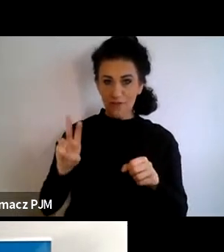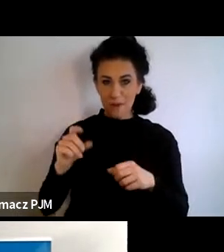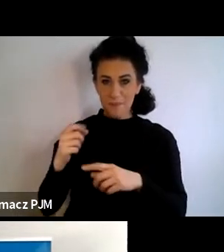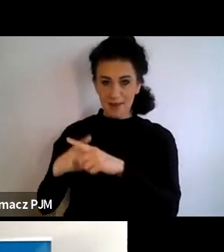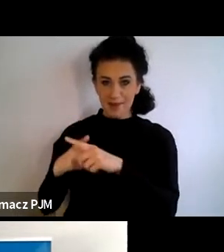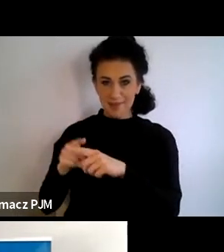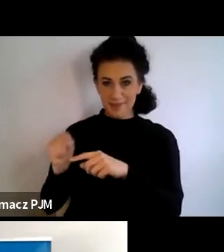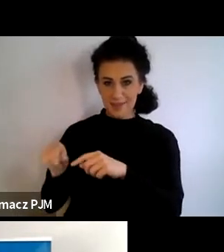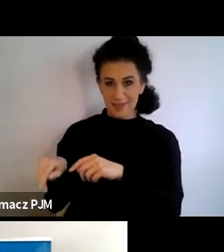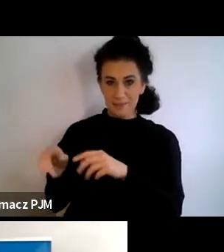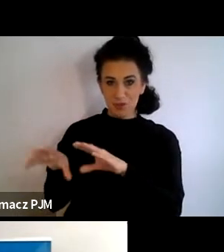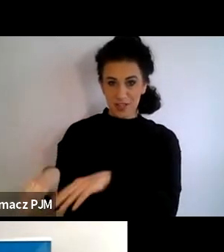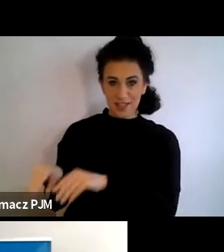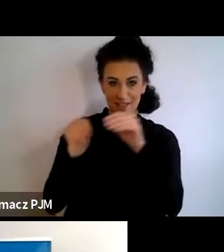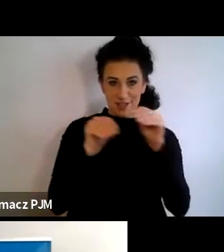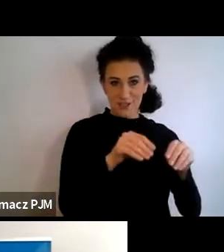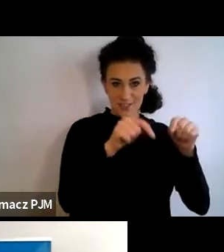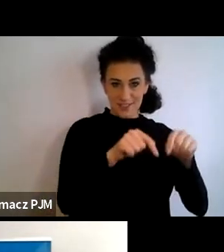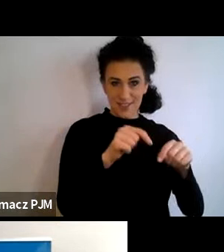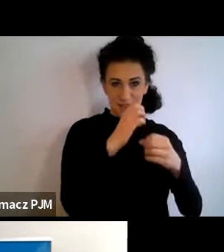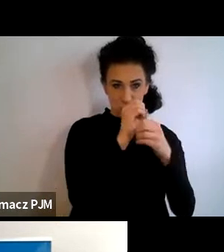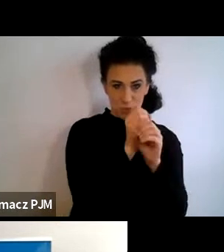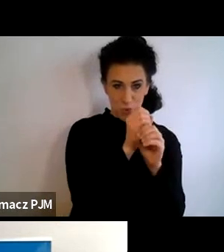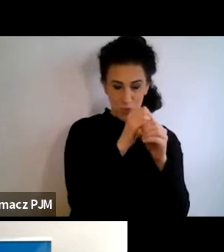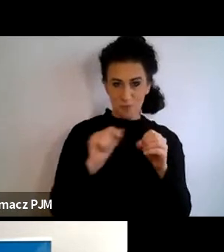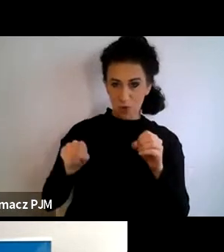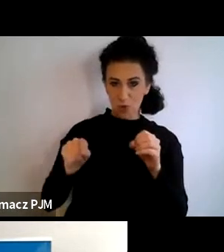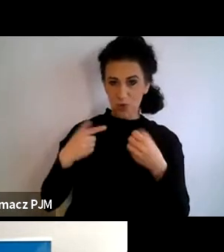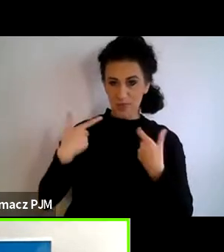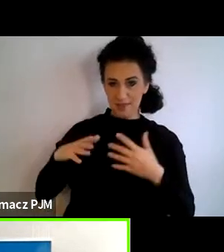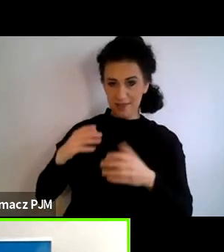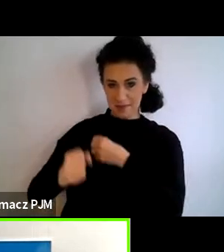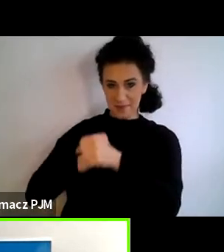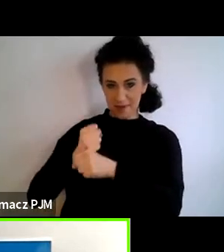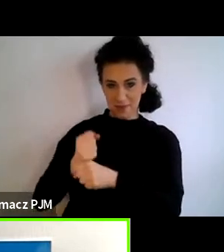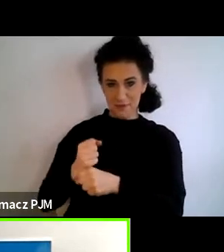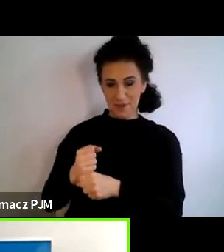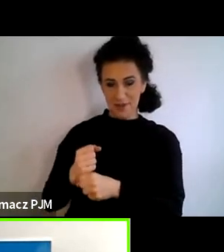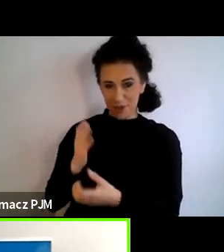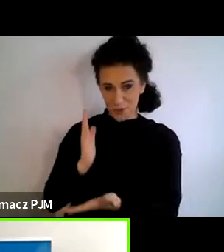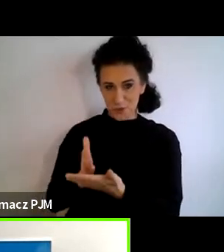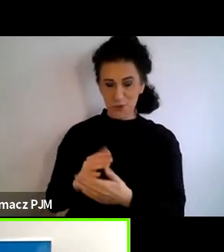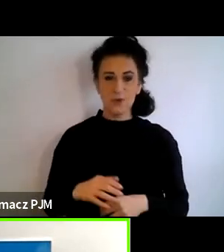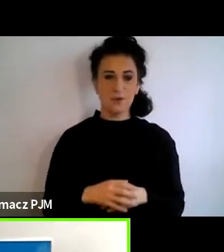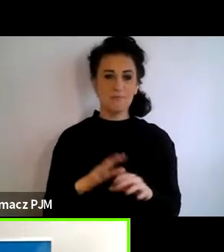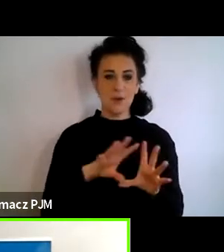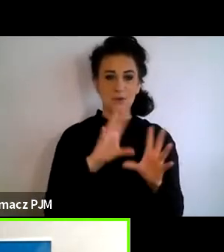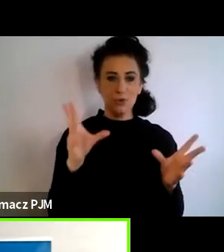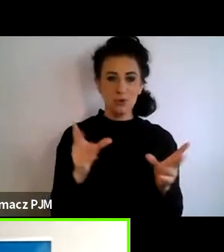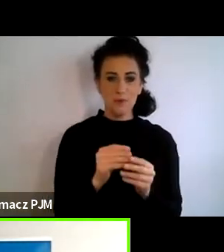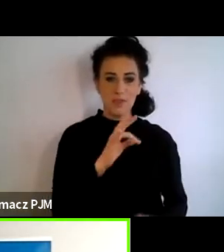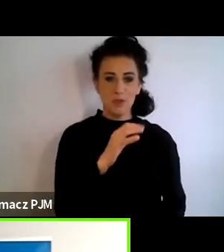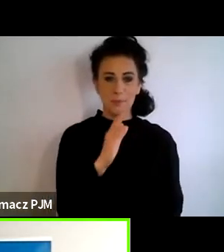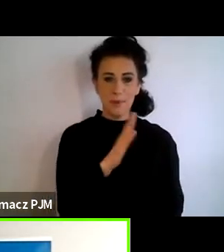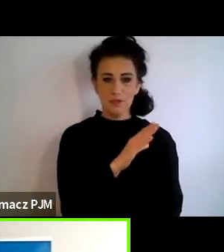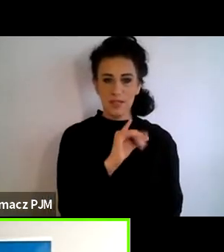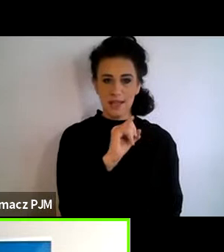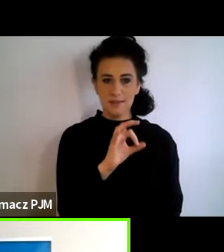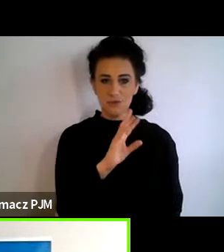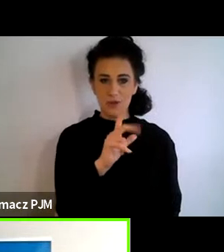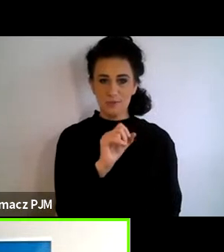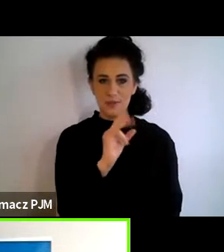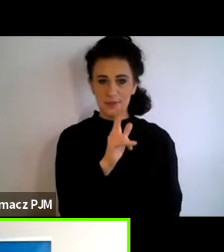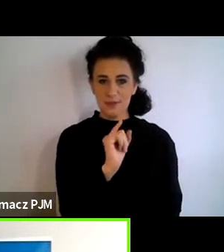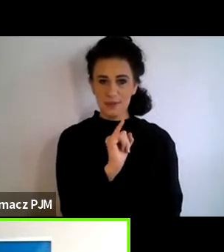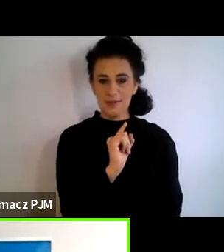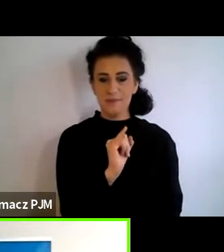lepszą platformę. Zdecydowanie. No tu mamy jeszcze jedno podsumowanie. Tych podsumowań jest sporo. Pan Tomasz Jastrzębski napisał nam, że w jednej